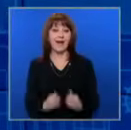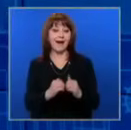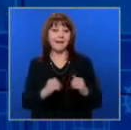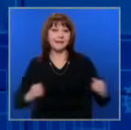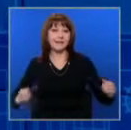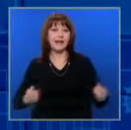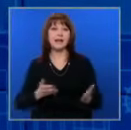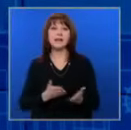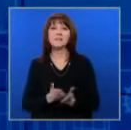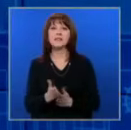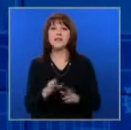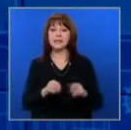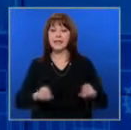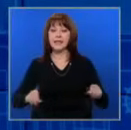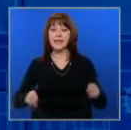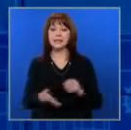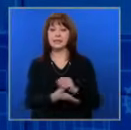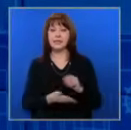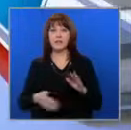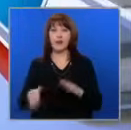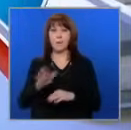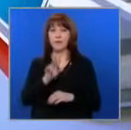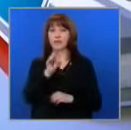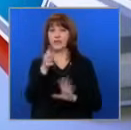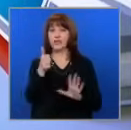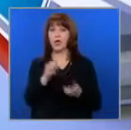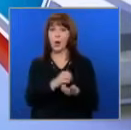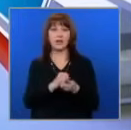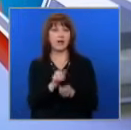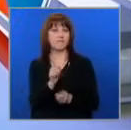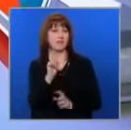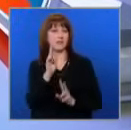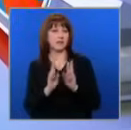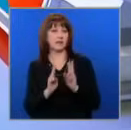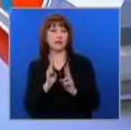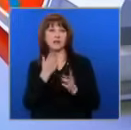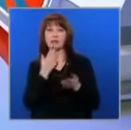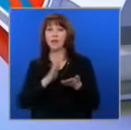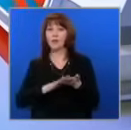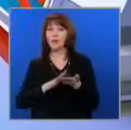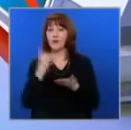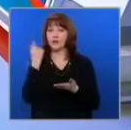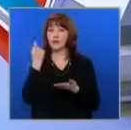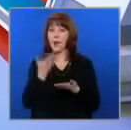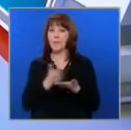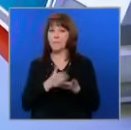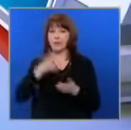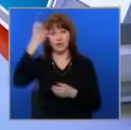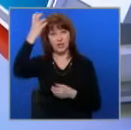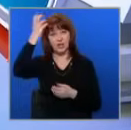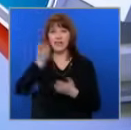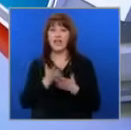Разделение сред земеделците. Повече от 26 организации не са съгласни с договореното вчера между държавата и част